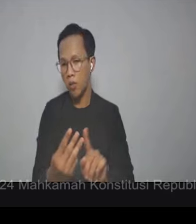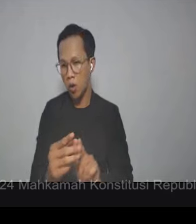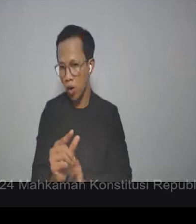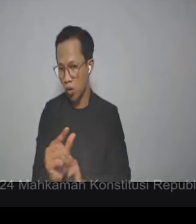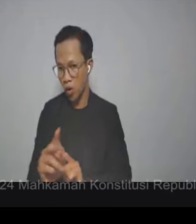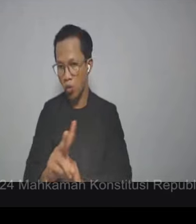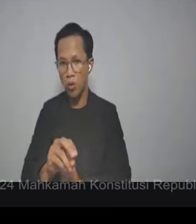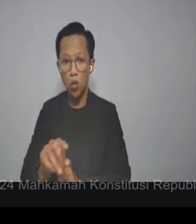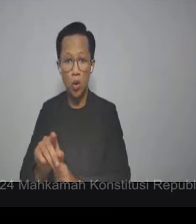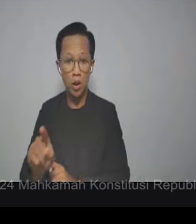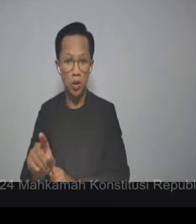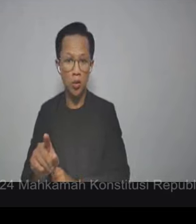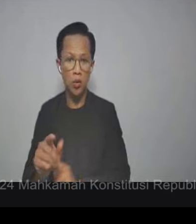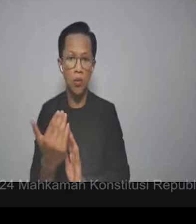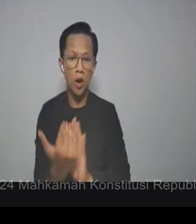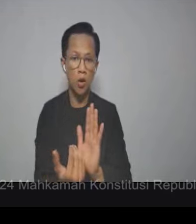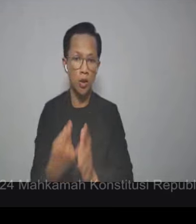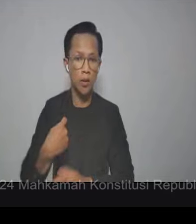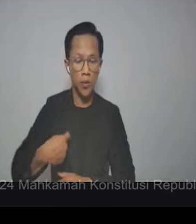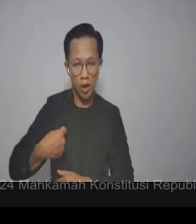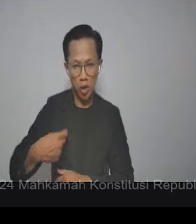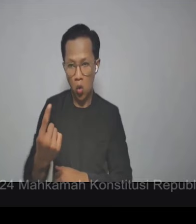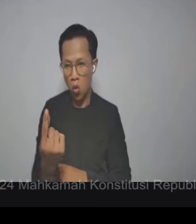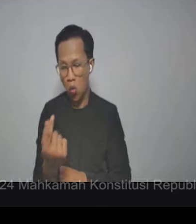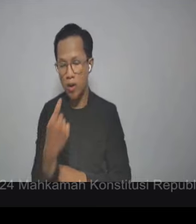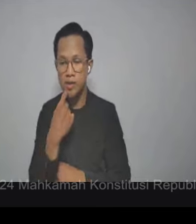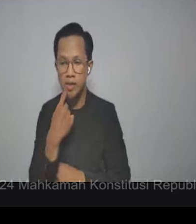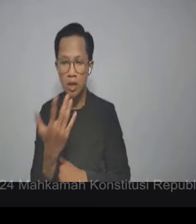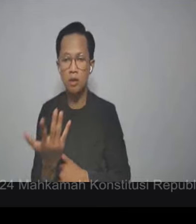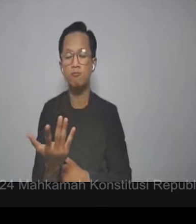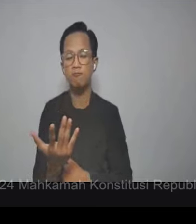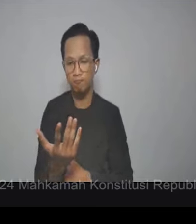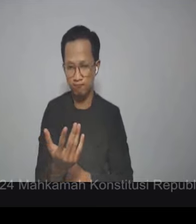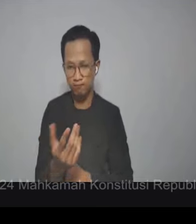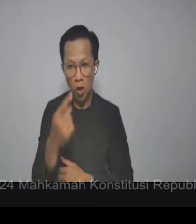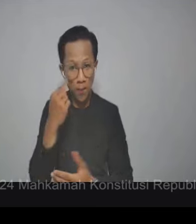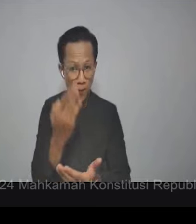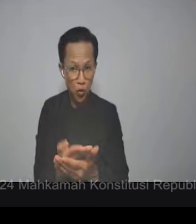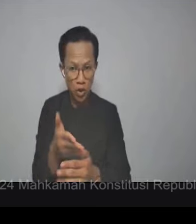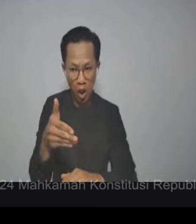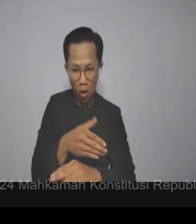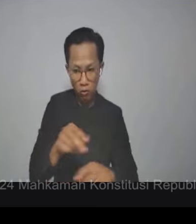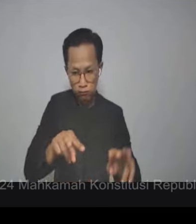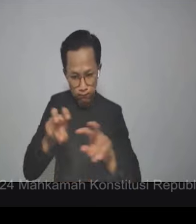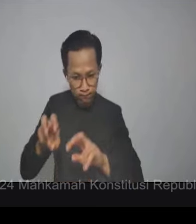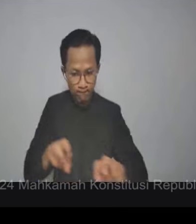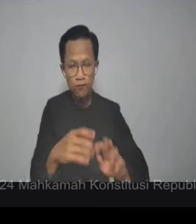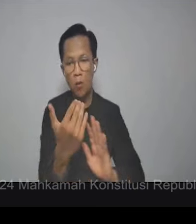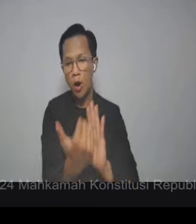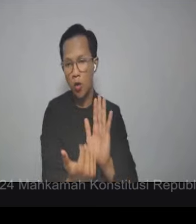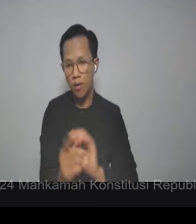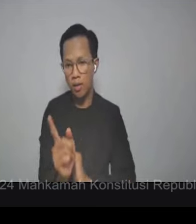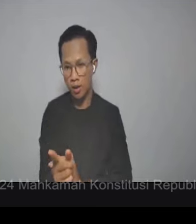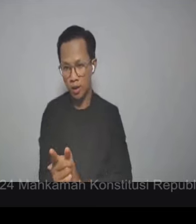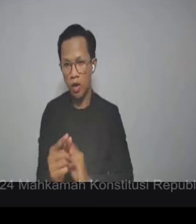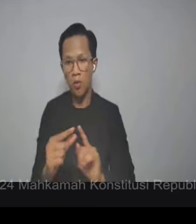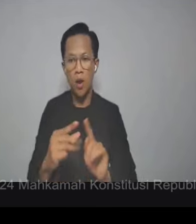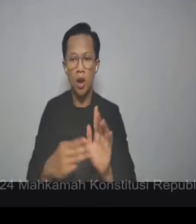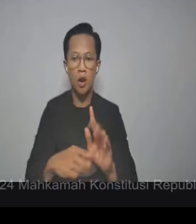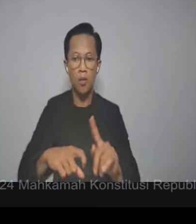Keuangan untuk mengatur lebih lanjut mengenai tata cara pemeriksaan bukti permulaan Oleh karena itu ditetapkan PMK